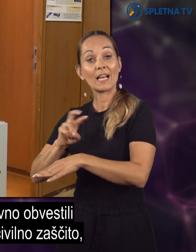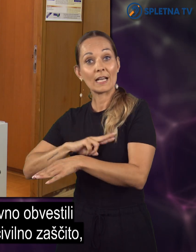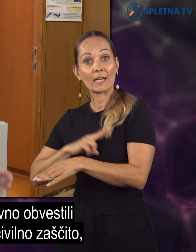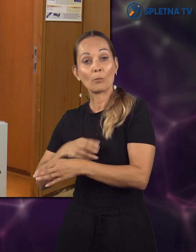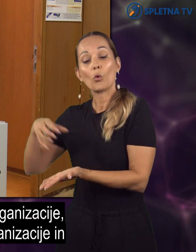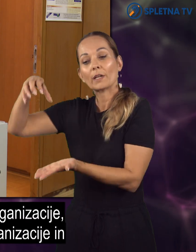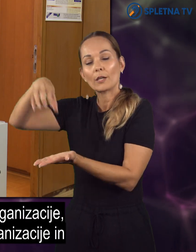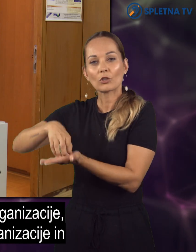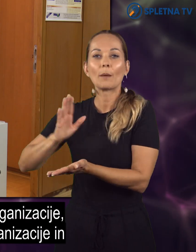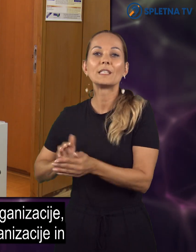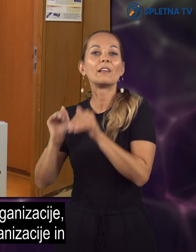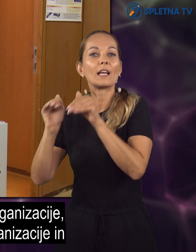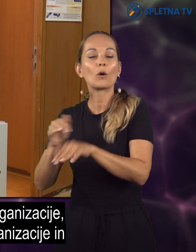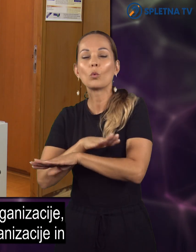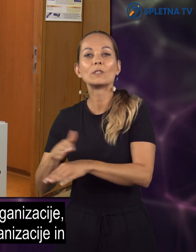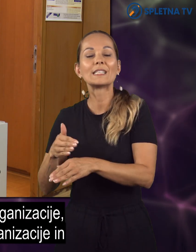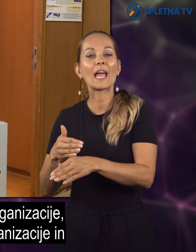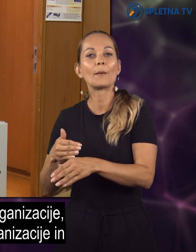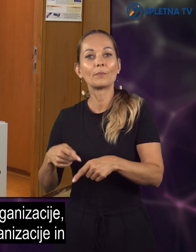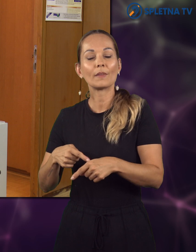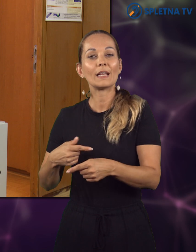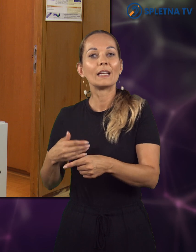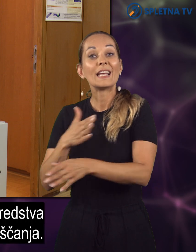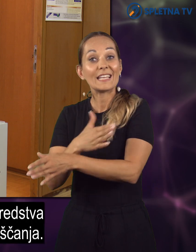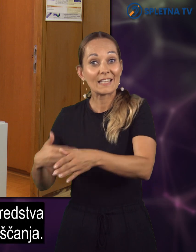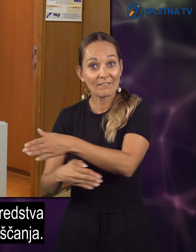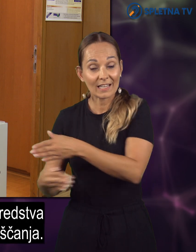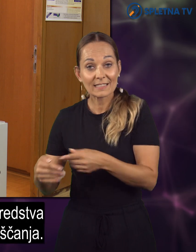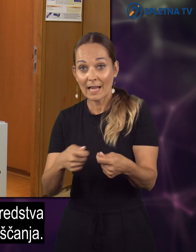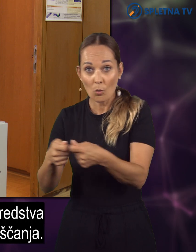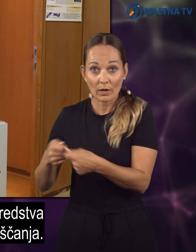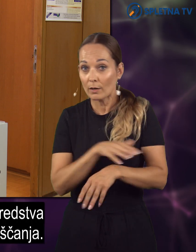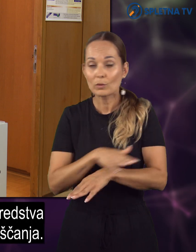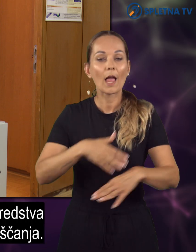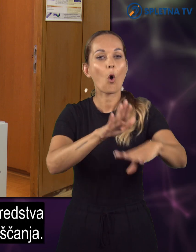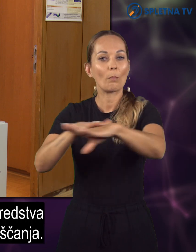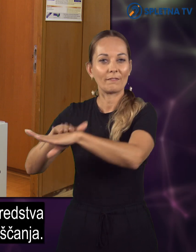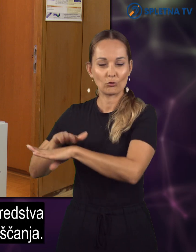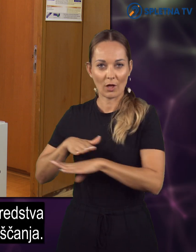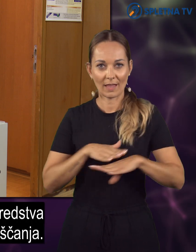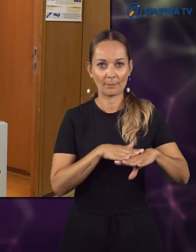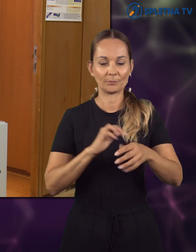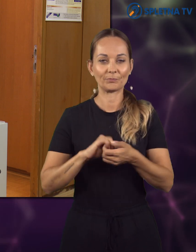zaščito, vse invalidske organizacije, humanitarne organizacije in seveda tudi sredstva javnega obveščanja.